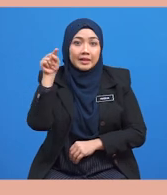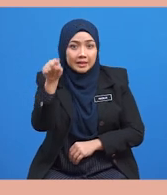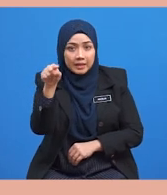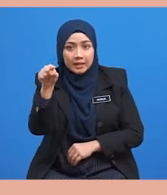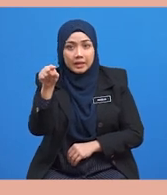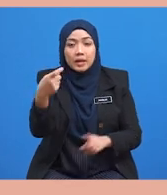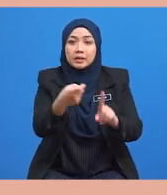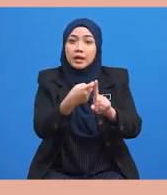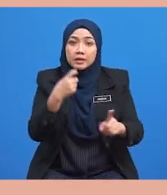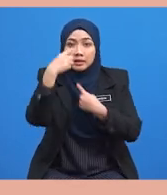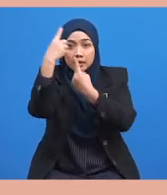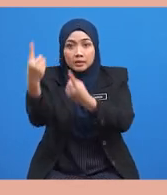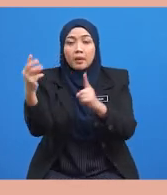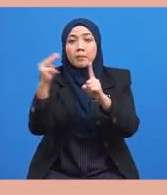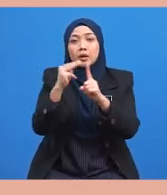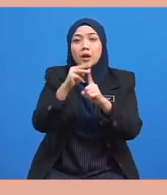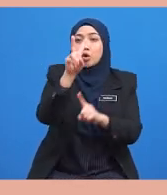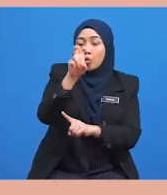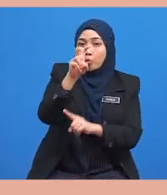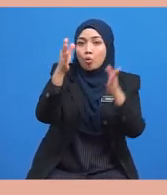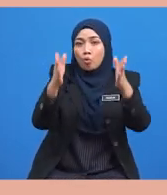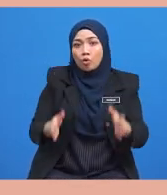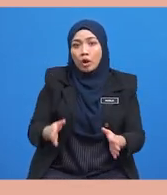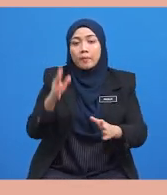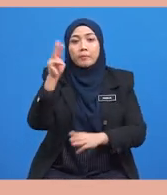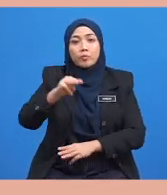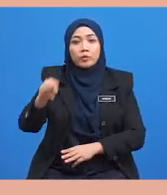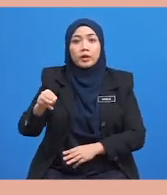markah 20 orang murid dalam kuis biologi.